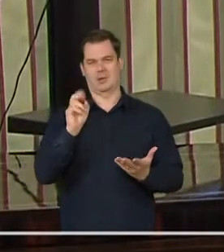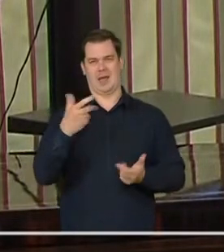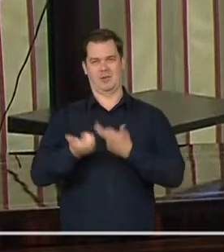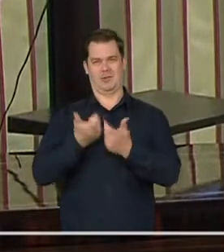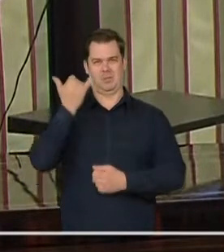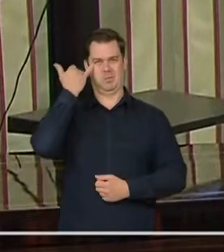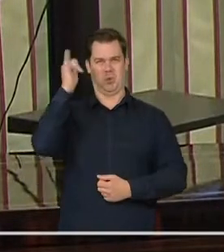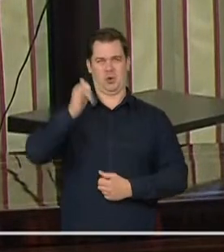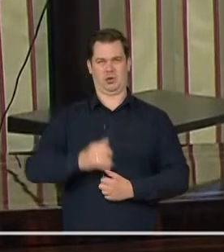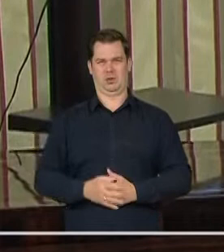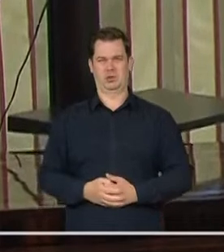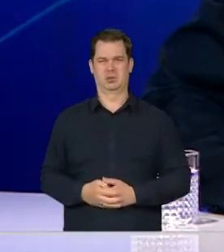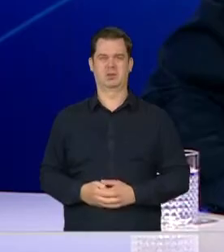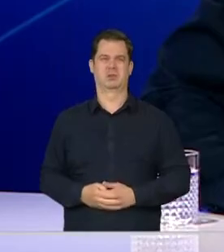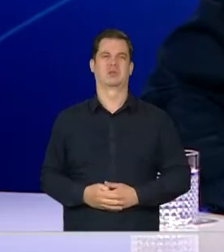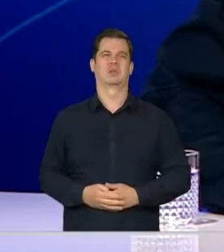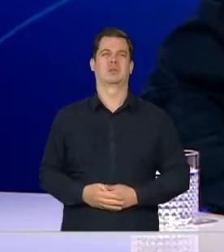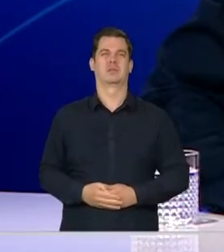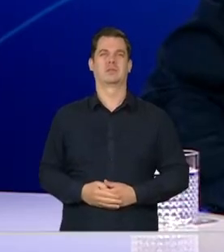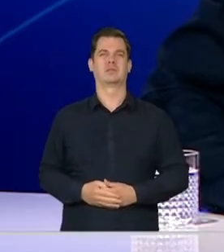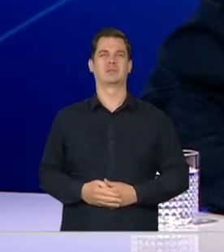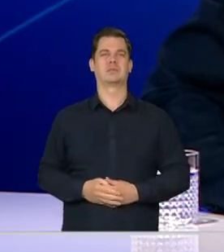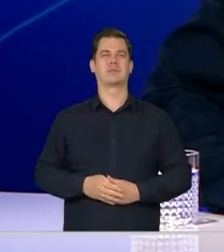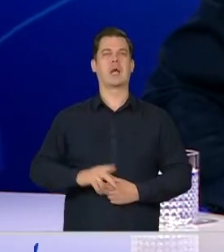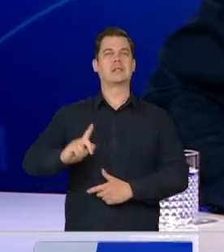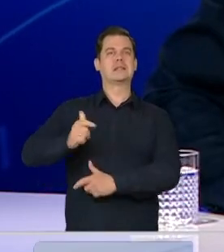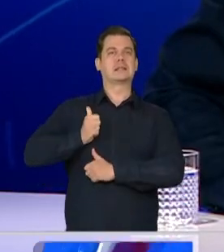Marcin Szewczak, Wiadomości. Straż Graniczna poinformowała dzisiaj.